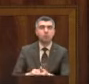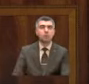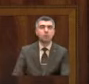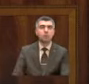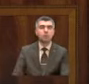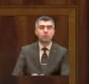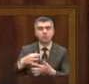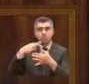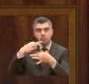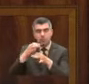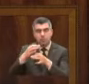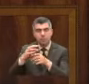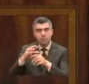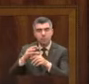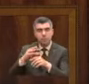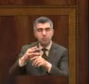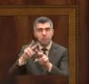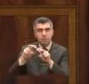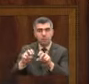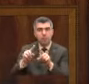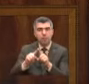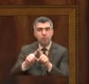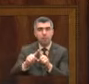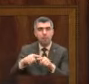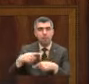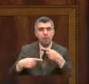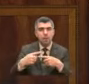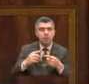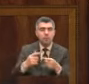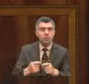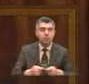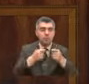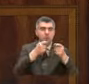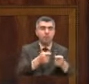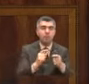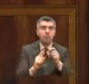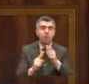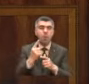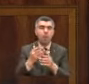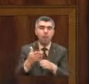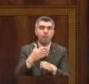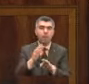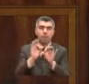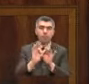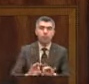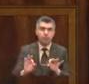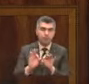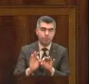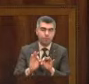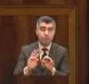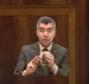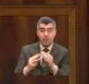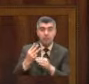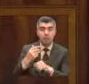المختبر، تجهيزات استغلال، وتجهيزات صيانة أثناء عملية التسليم والتسلم. بعد مرور 3 سنوات سيد